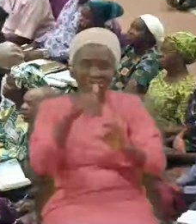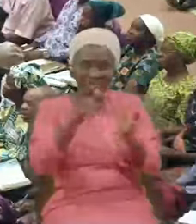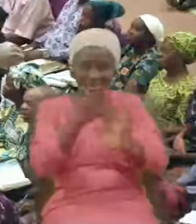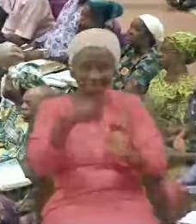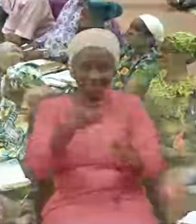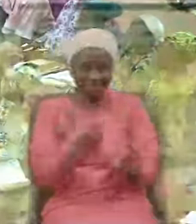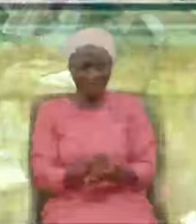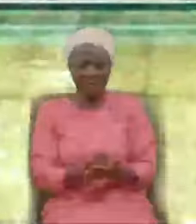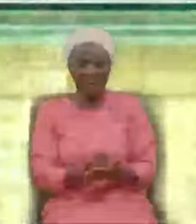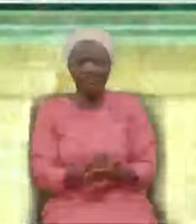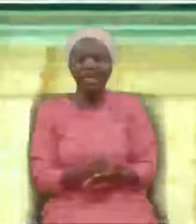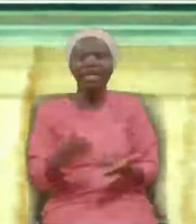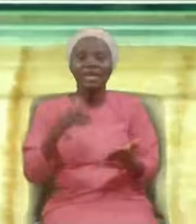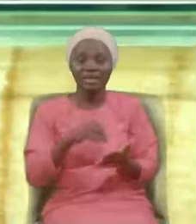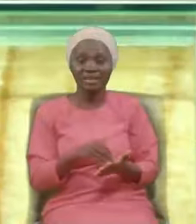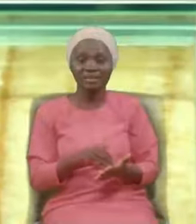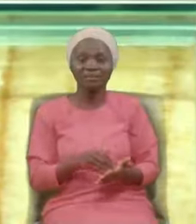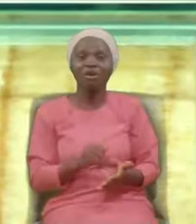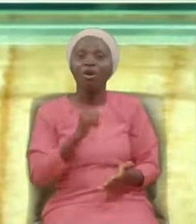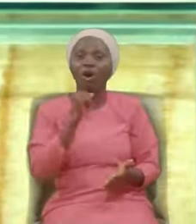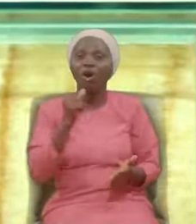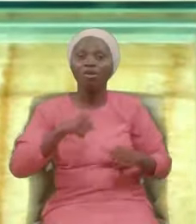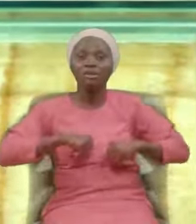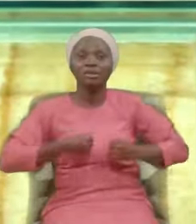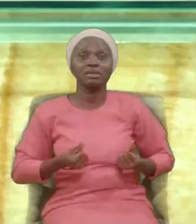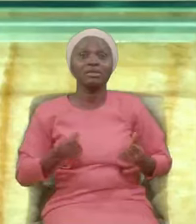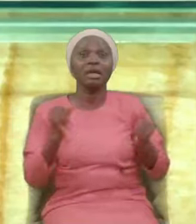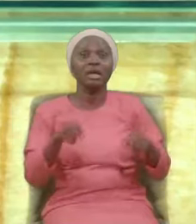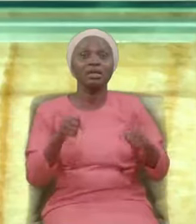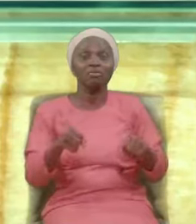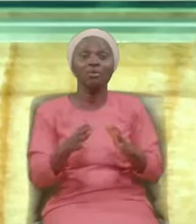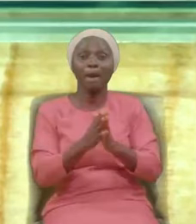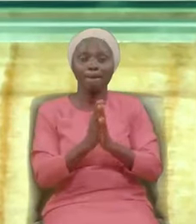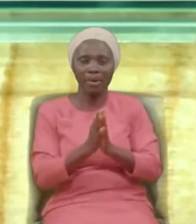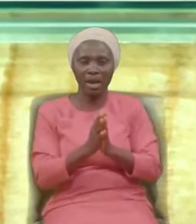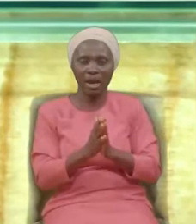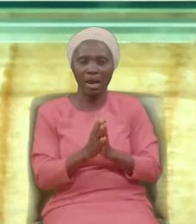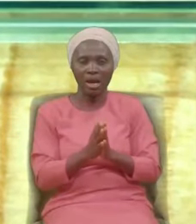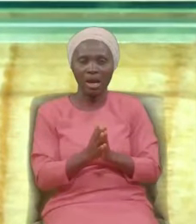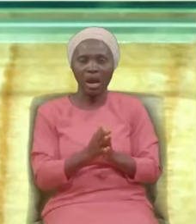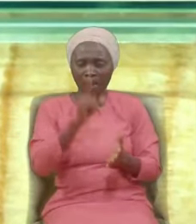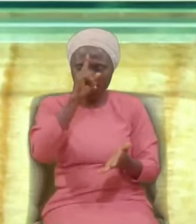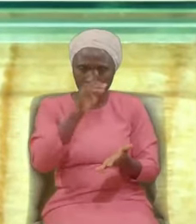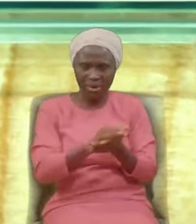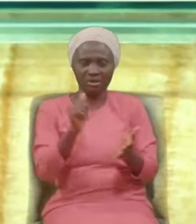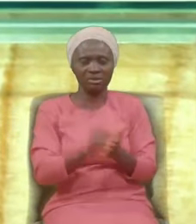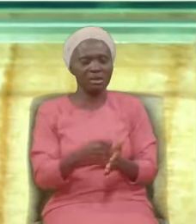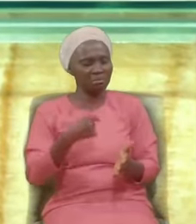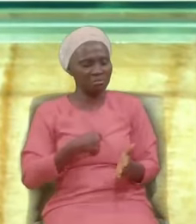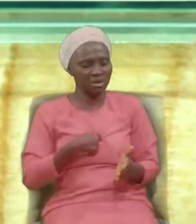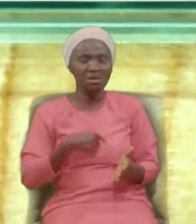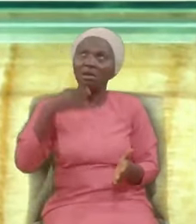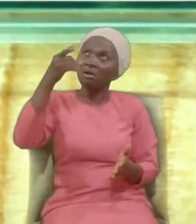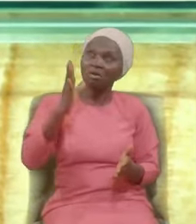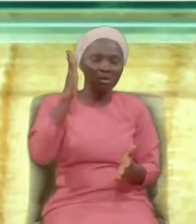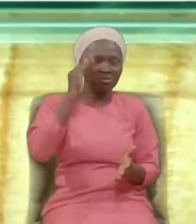La prière indéniable, je ne serai pas renié. Je ne serai pas renié. Jusqu'à ce qu'il vienne me